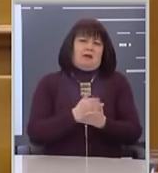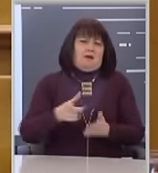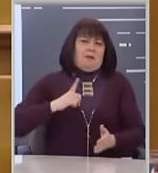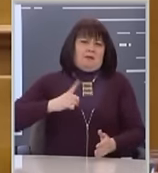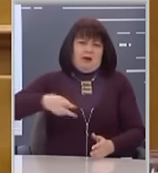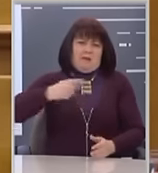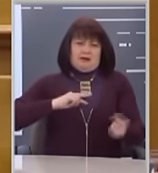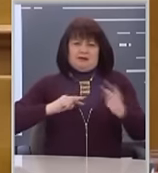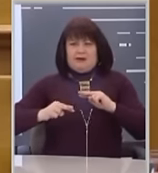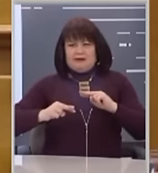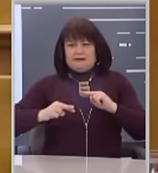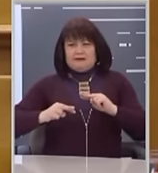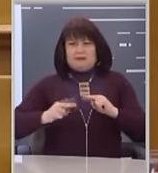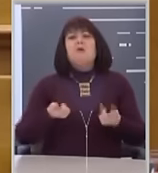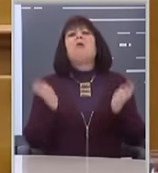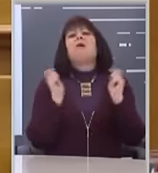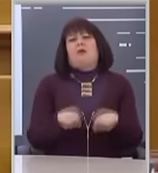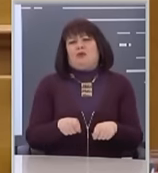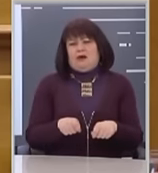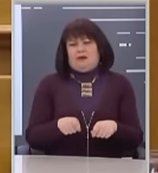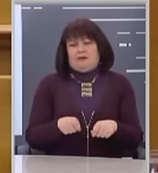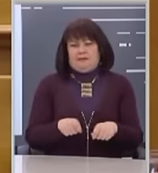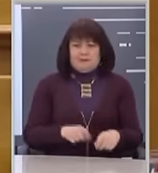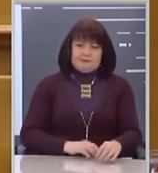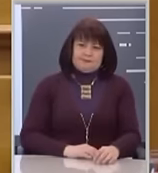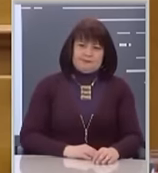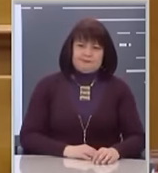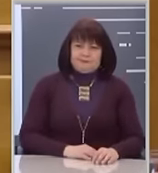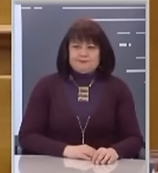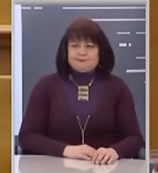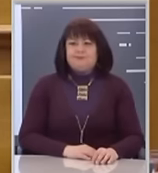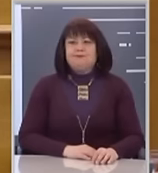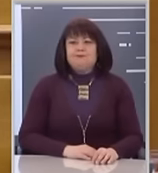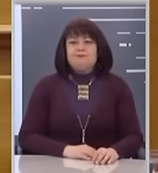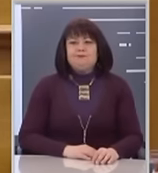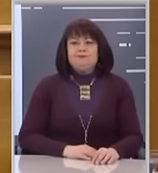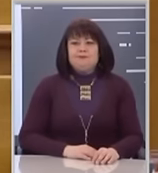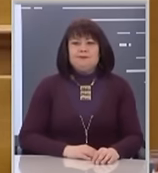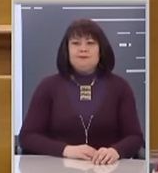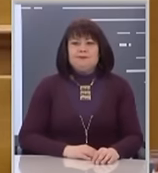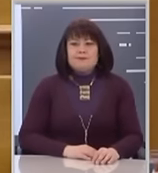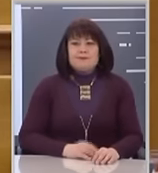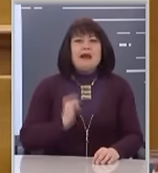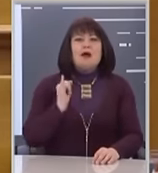περιμένει, δεν πρόκειται να τη λάβει ποτέ. Γιατί ακόμη και στη σημερινή συζήτηση,